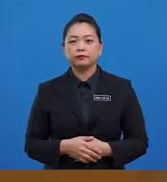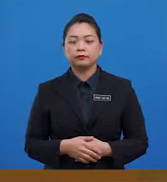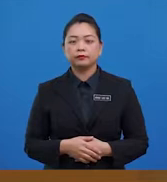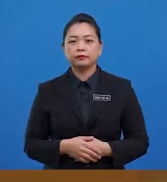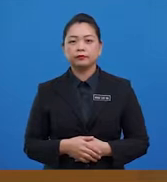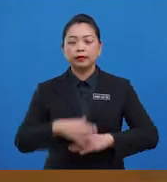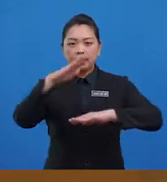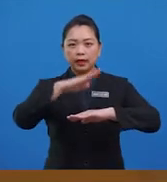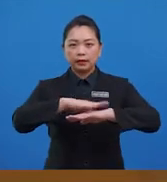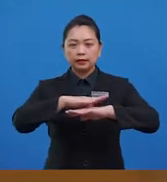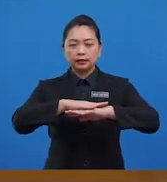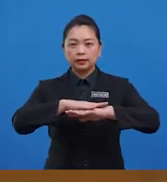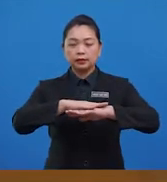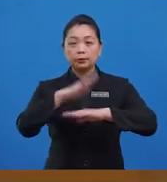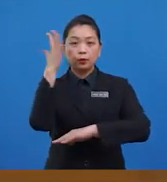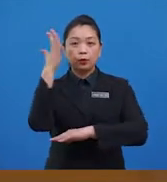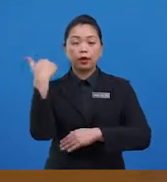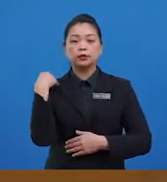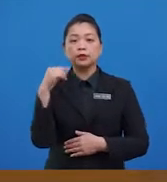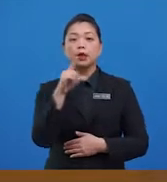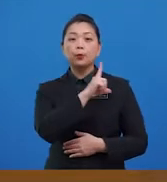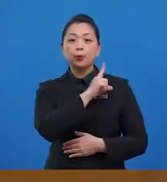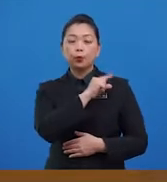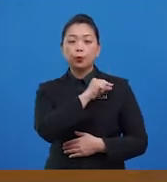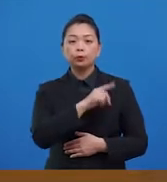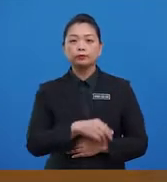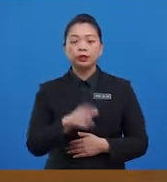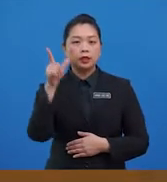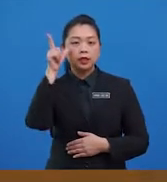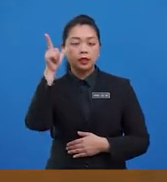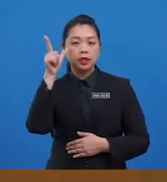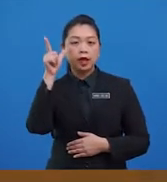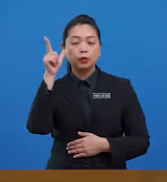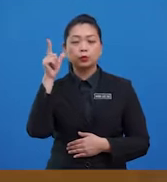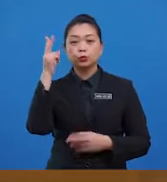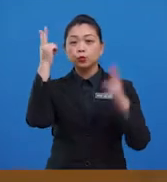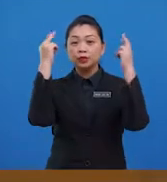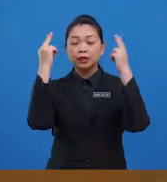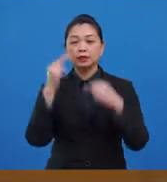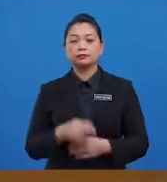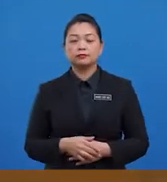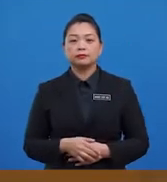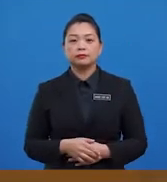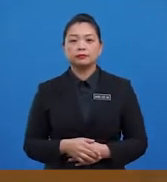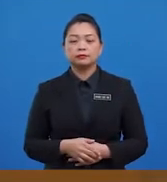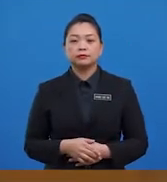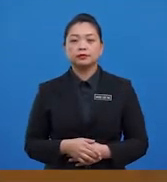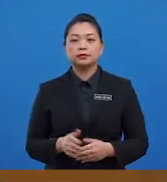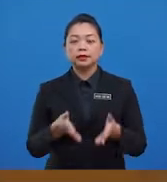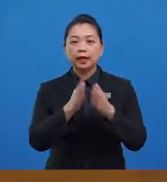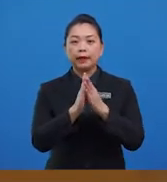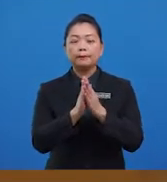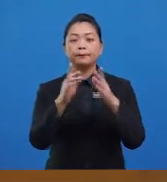Di atas dahan burung tempua. Melihat rusa tepi perigi. Salam